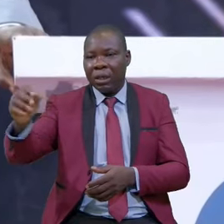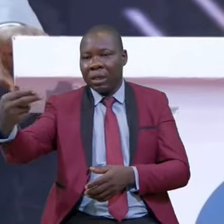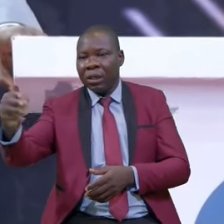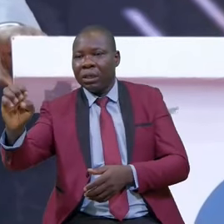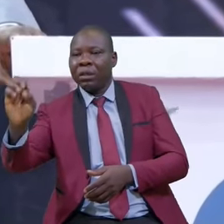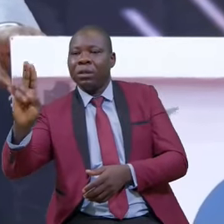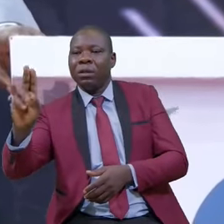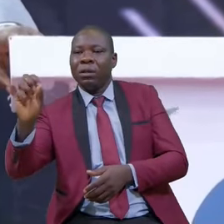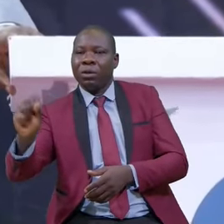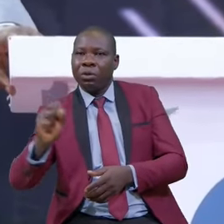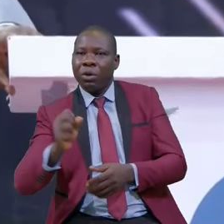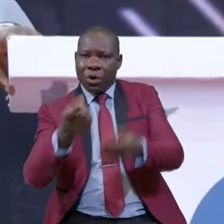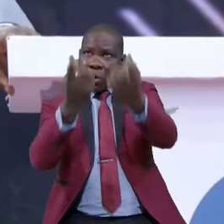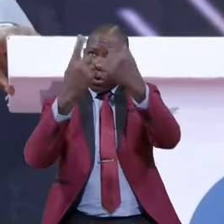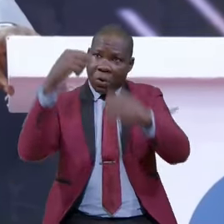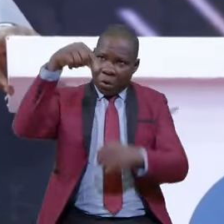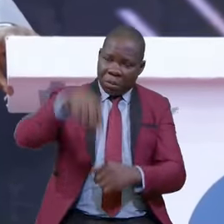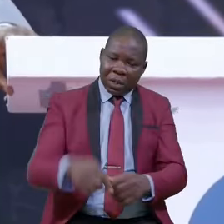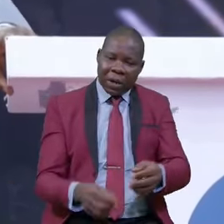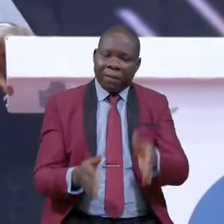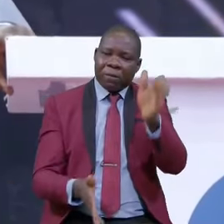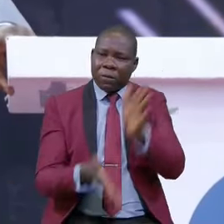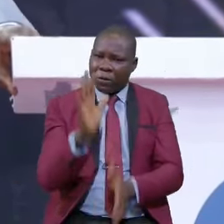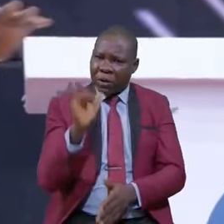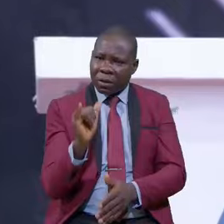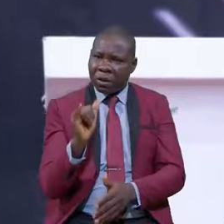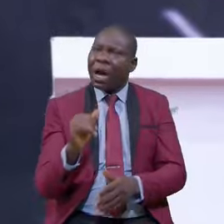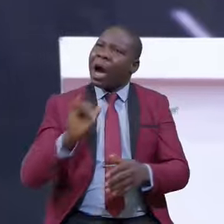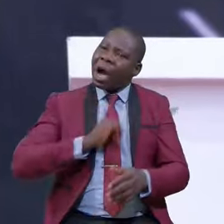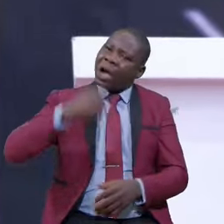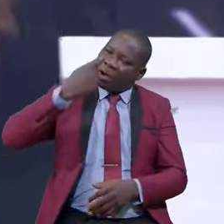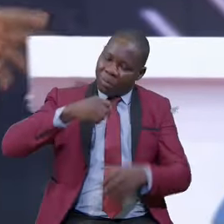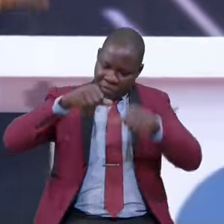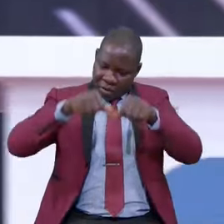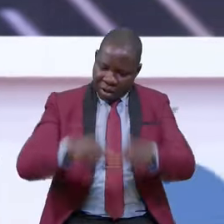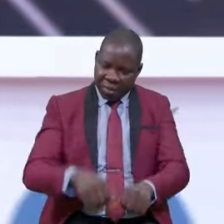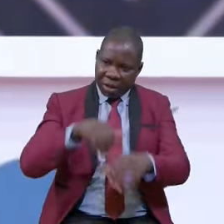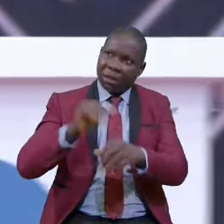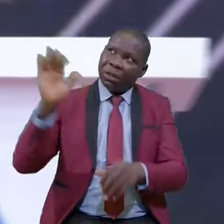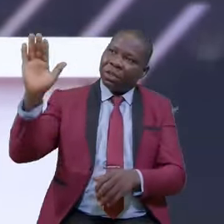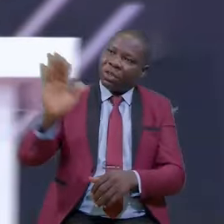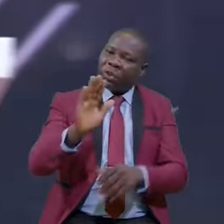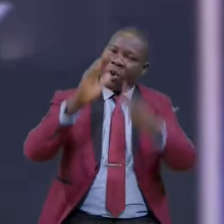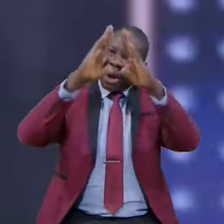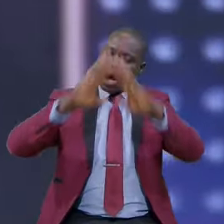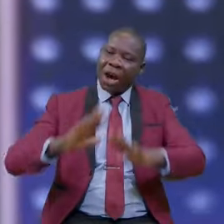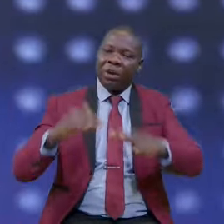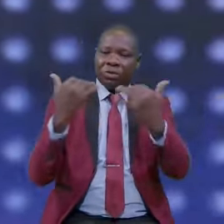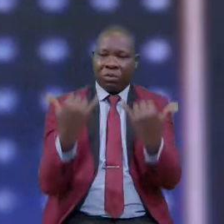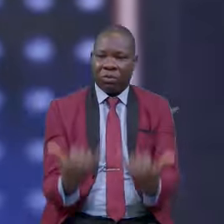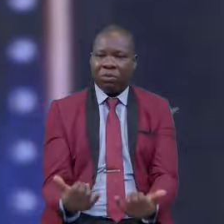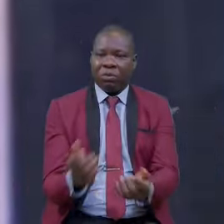demeurer dans ta maison aujourd'hui. Comment est-ce qu'il va venir? Il descendait tel qu'il était.